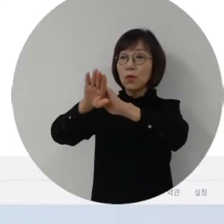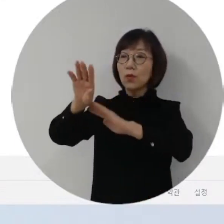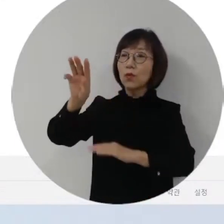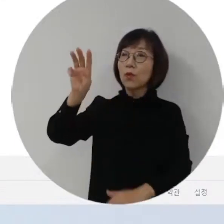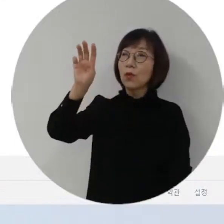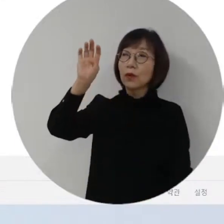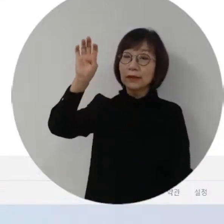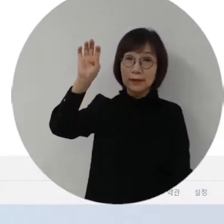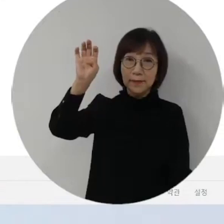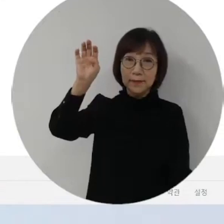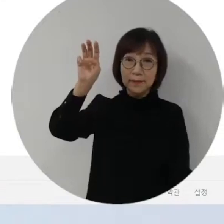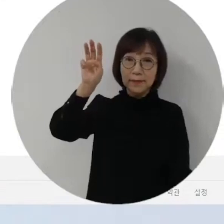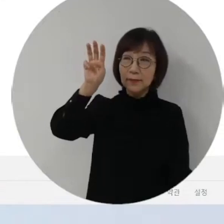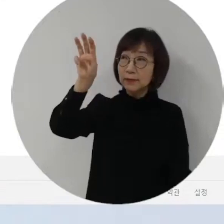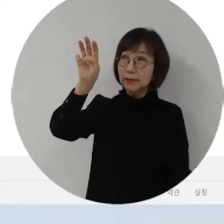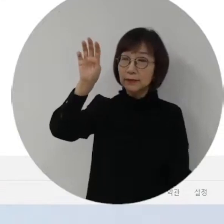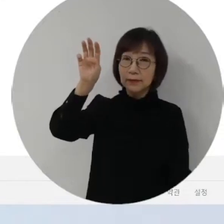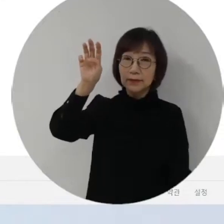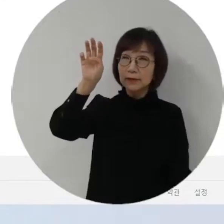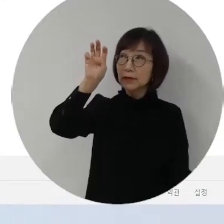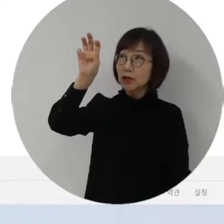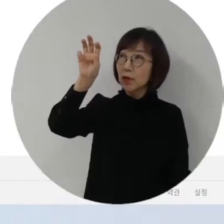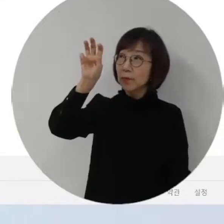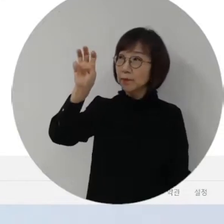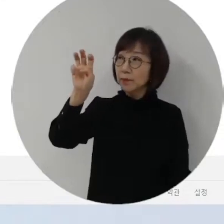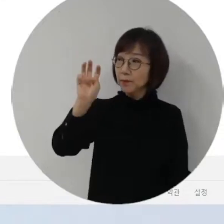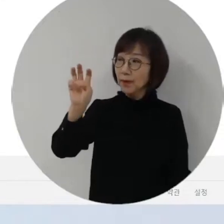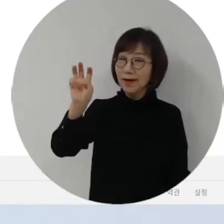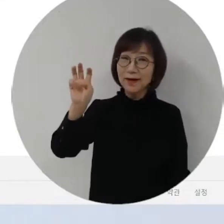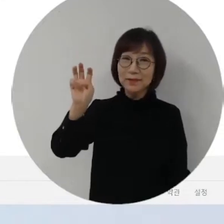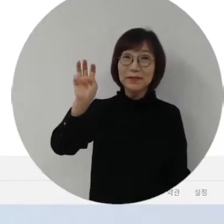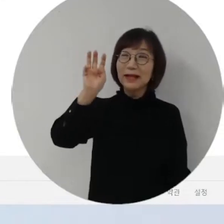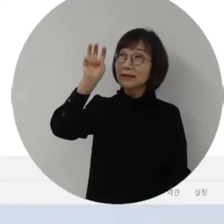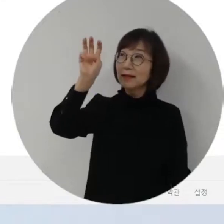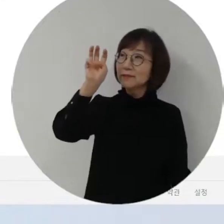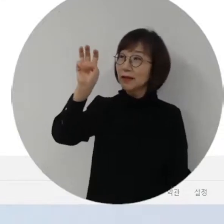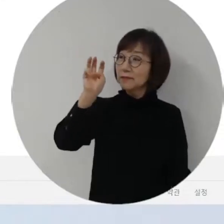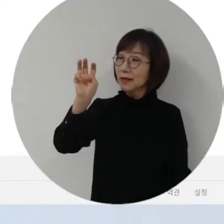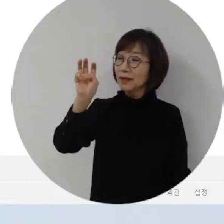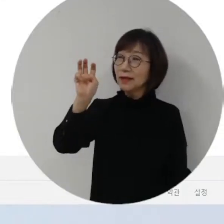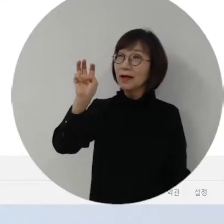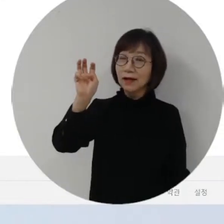구글 앱 버튼이에요. 이 부분 한번 클릭해 보도록 하겠습니다.